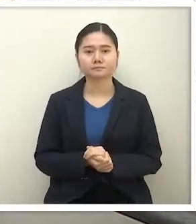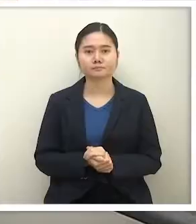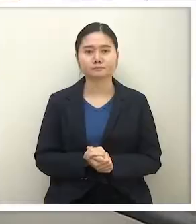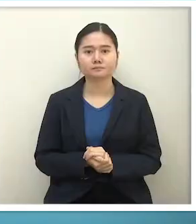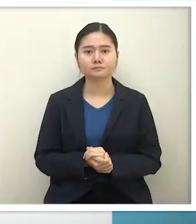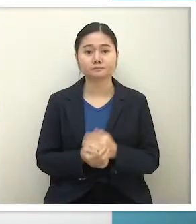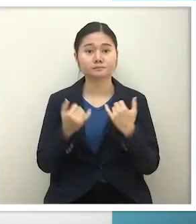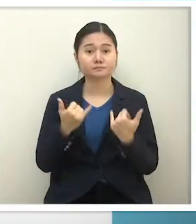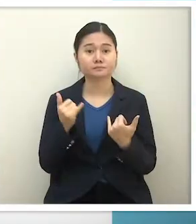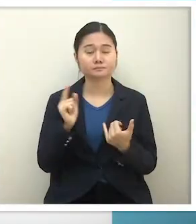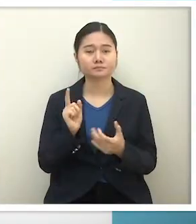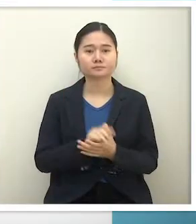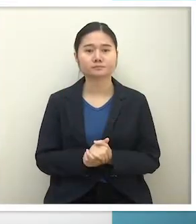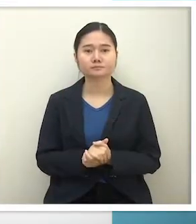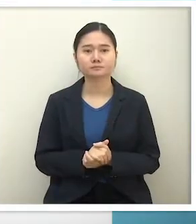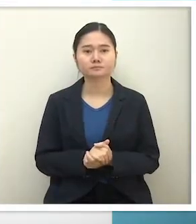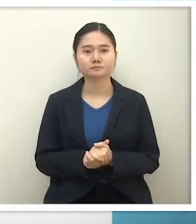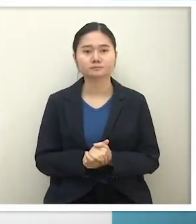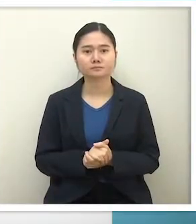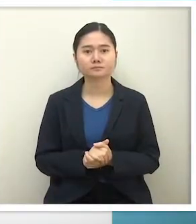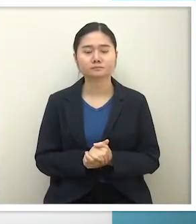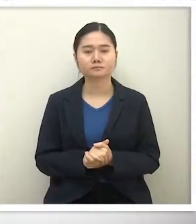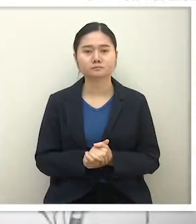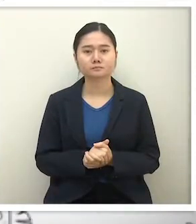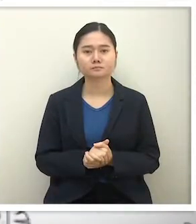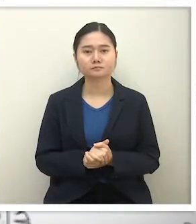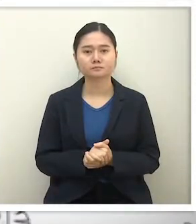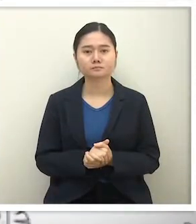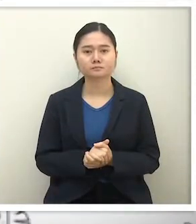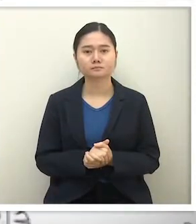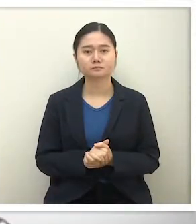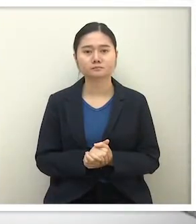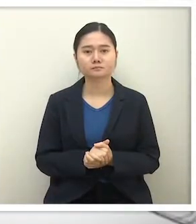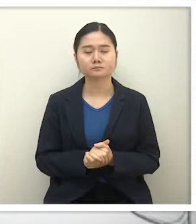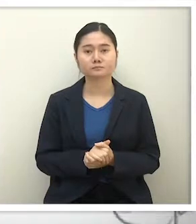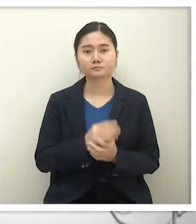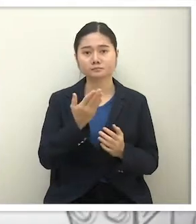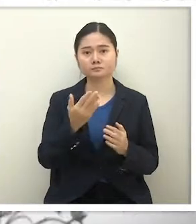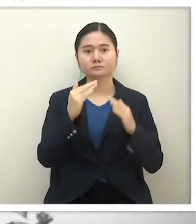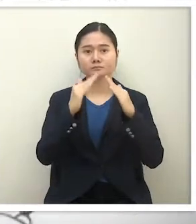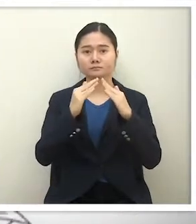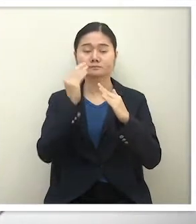บทีนี้อันนี้เป็นบ้านนะครับ